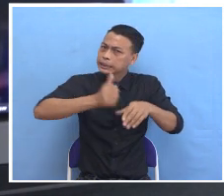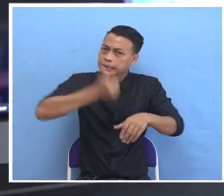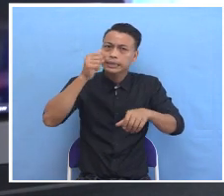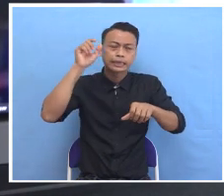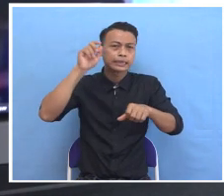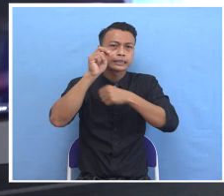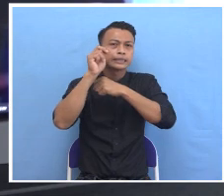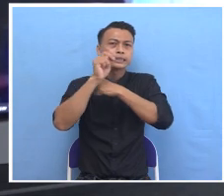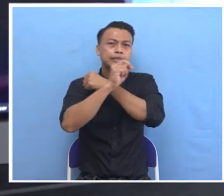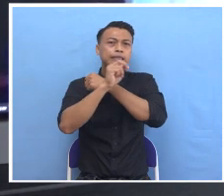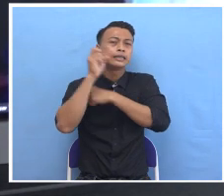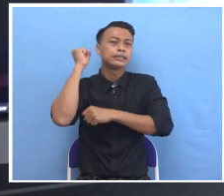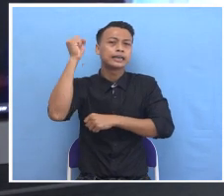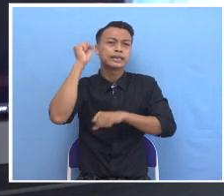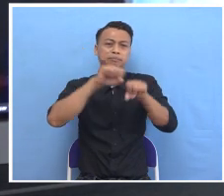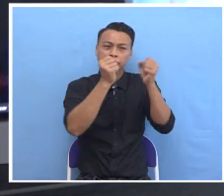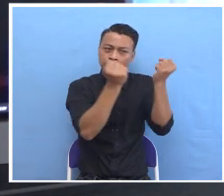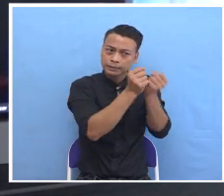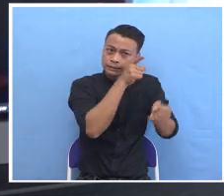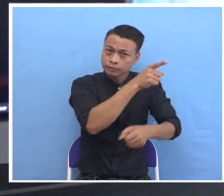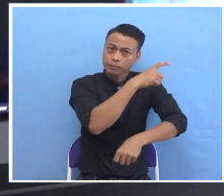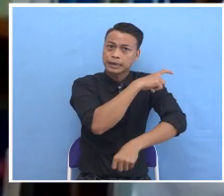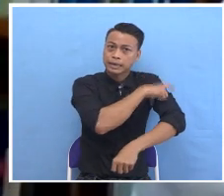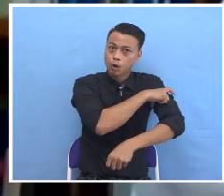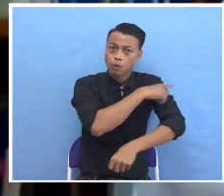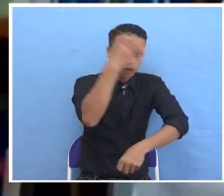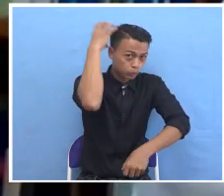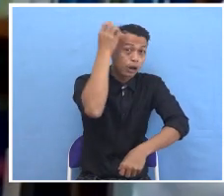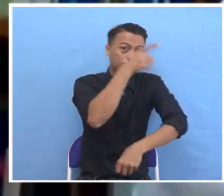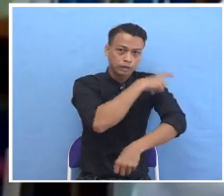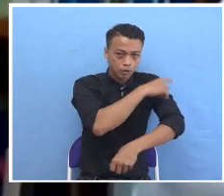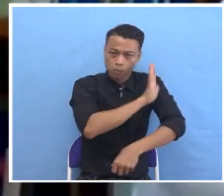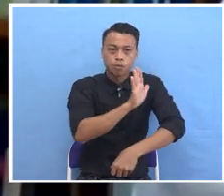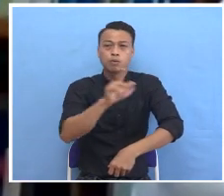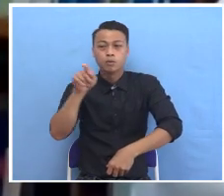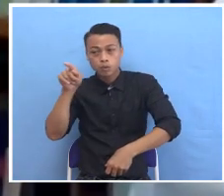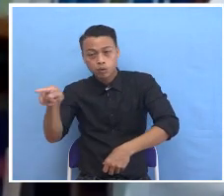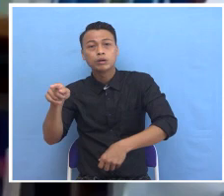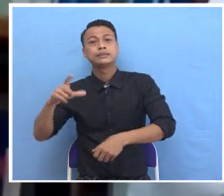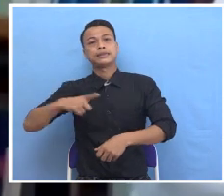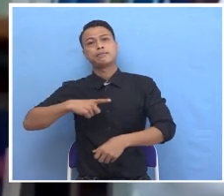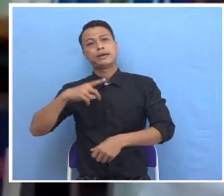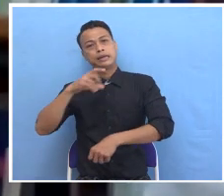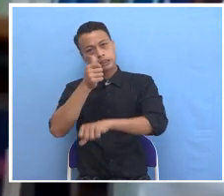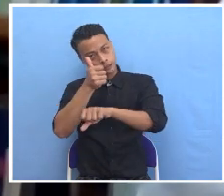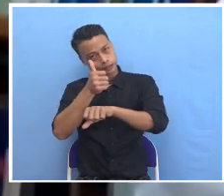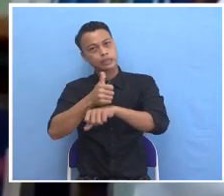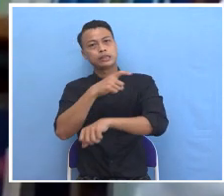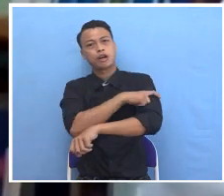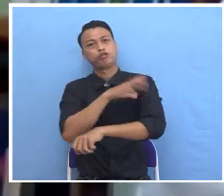င်ပါတယ်။ဒီနေရာမှာနောက်ဆုံးအနေနဲ့ပြောဖို့ကတော့ကျွန်တော်တို့မှာရှေ့သွားသင်ခန်းစာရှိ။အဲ့ဒါအခုကျွန်